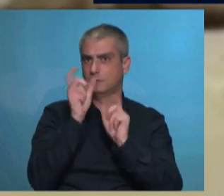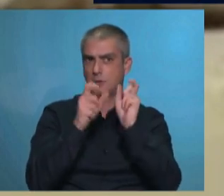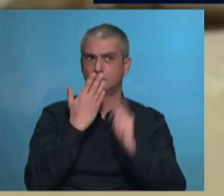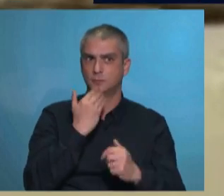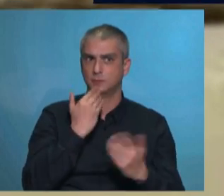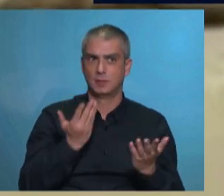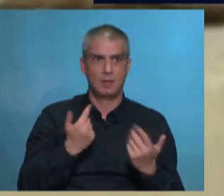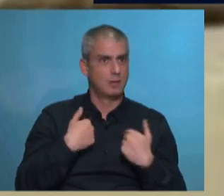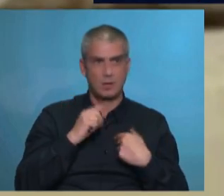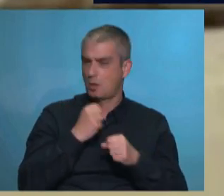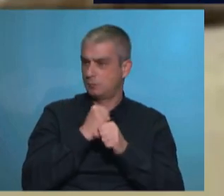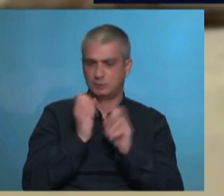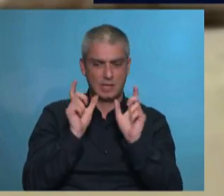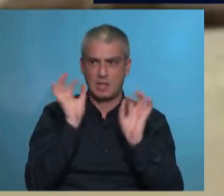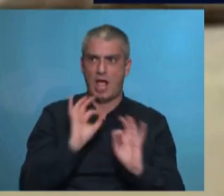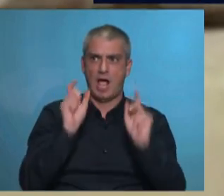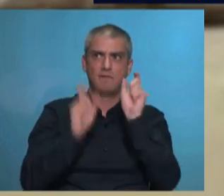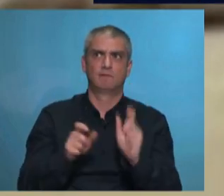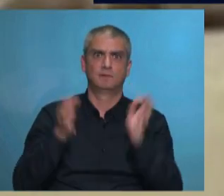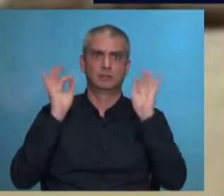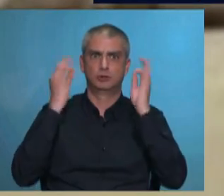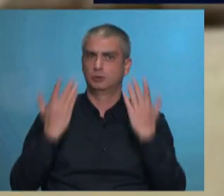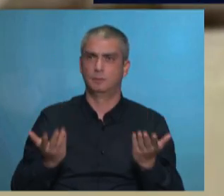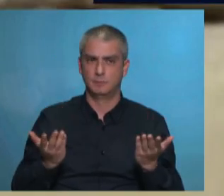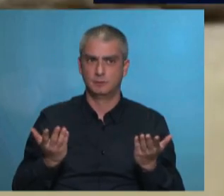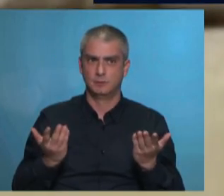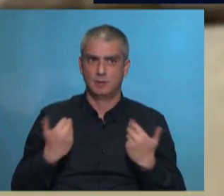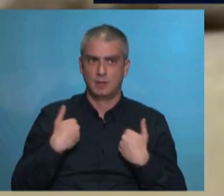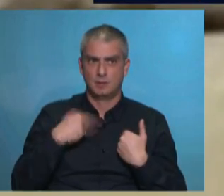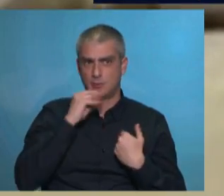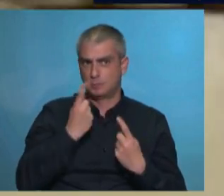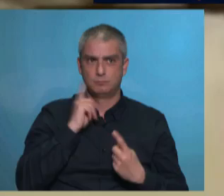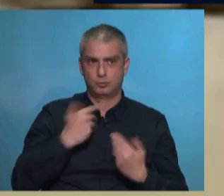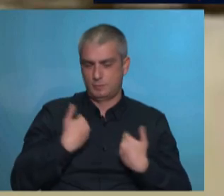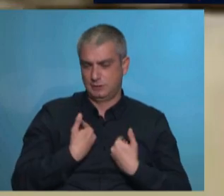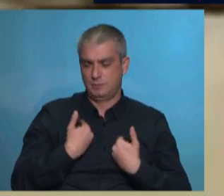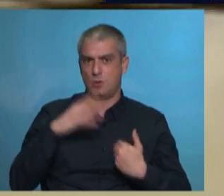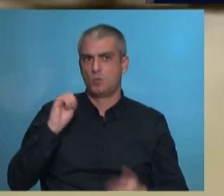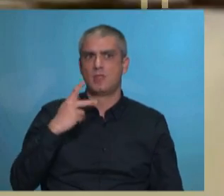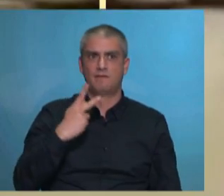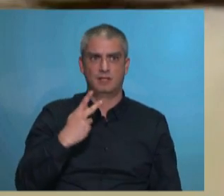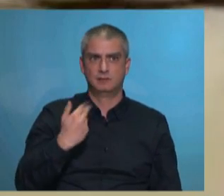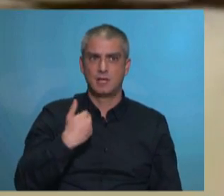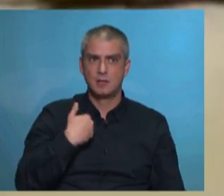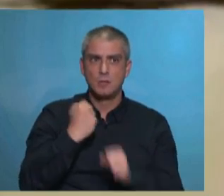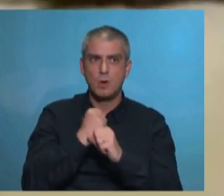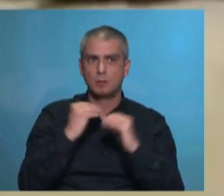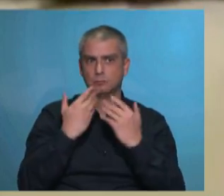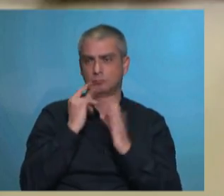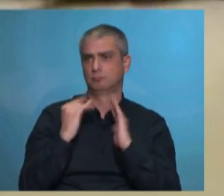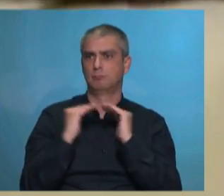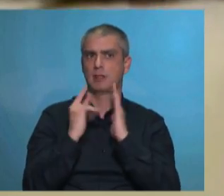انا لا امثل اي جهه رسميه انا بكلم انا مونا برينس انا كل تصرفاتي قانونيه وفي